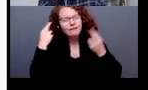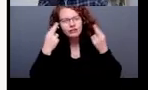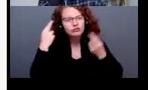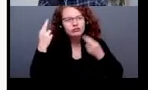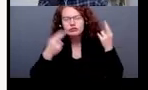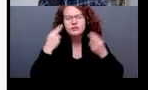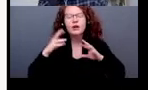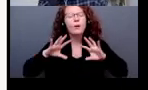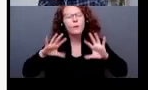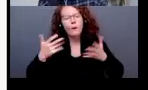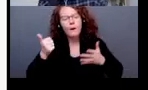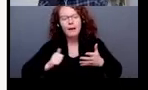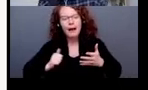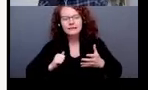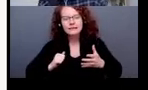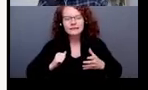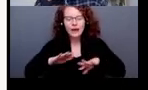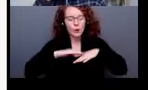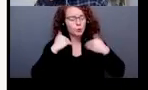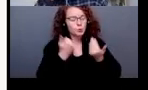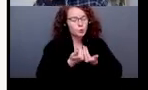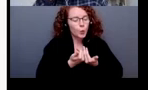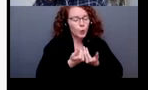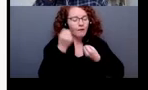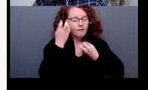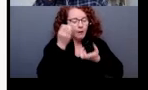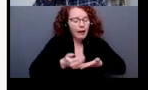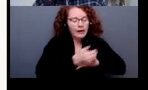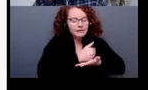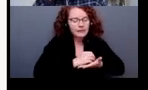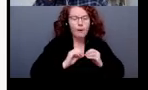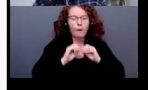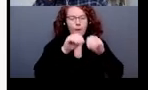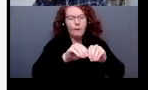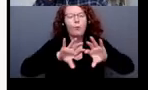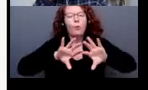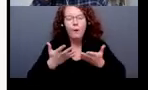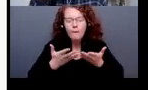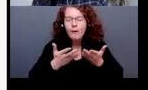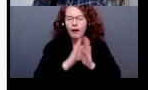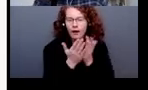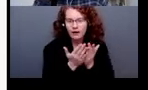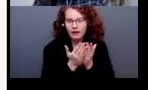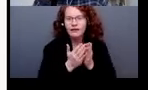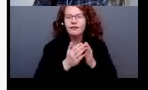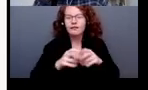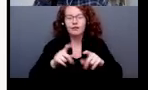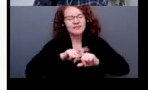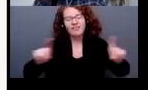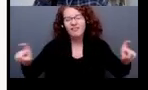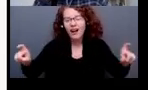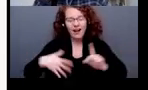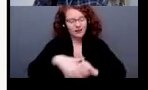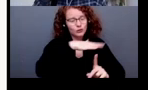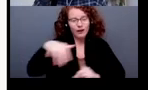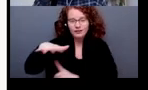une façon de réunir toute cette richesse, c'est de se dire, mais on a affaire à un certain nombre de personnes hein, dans ces différents contextes